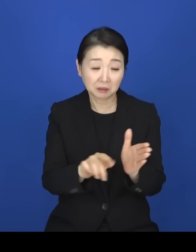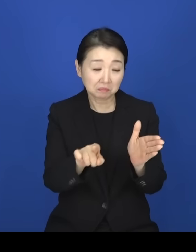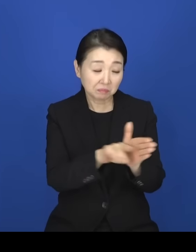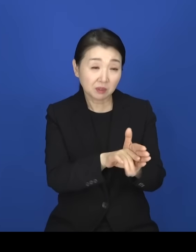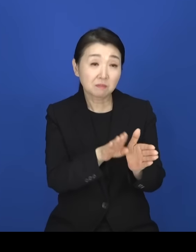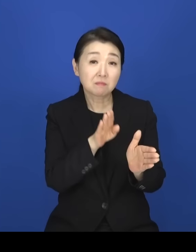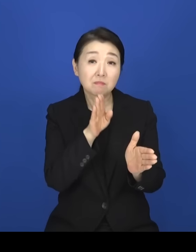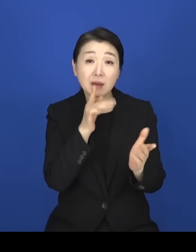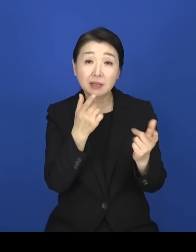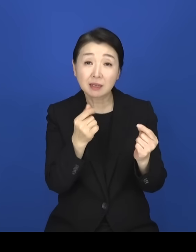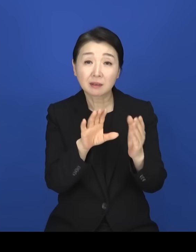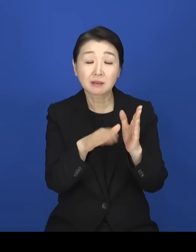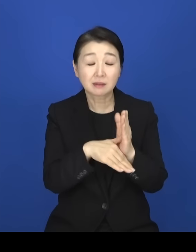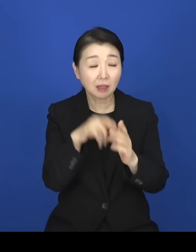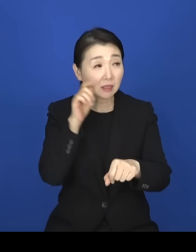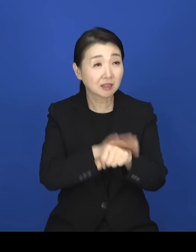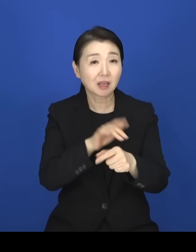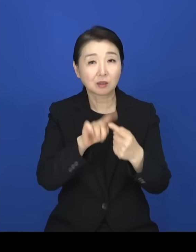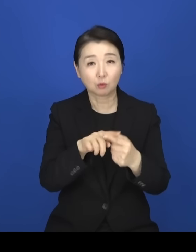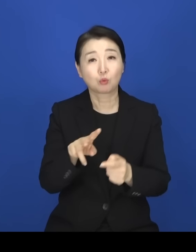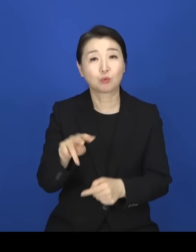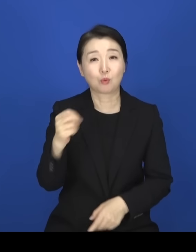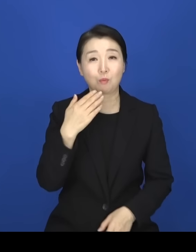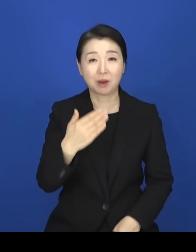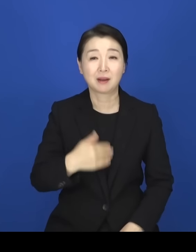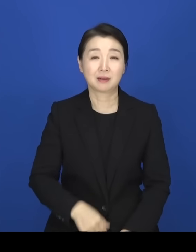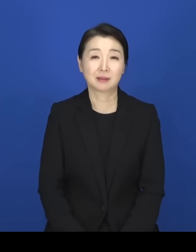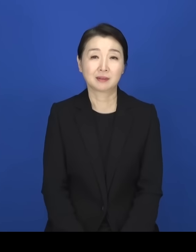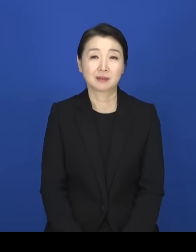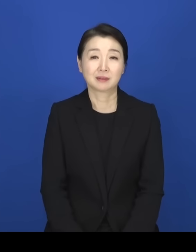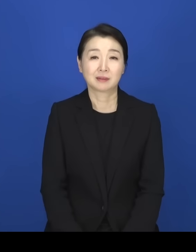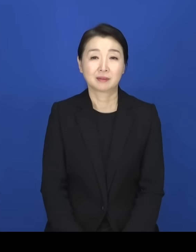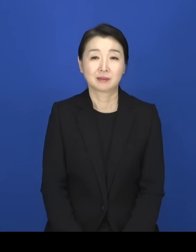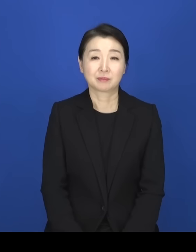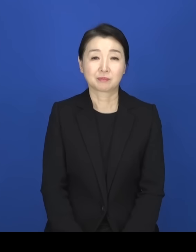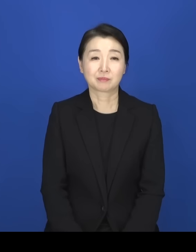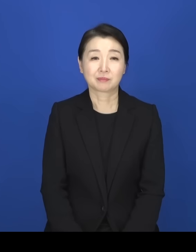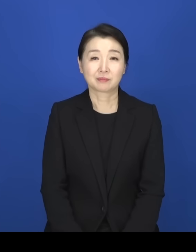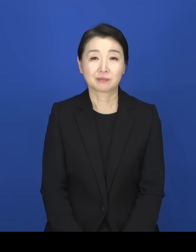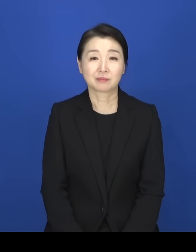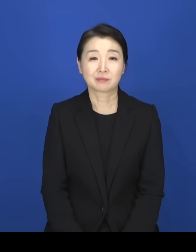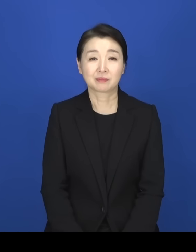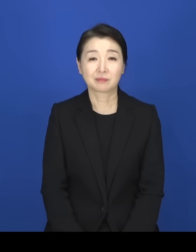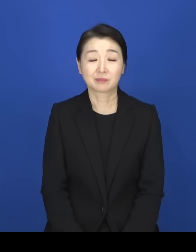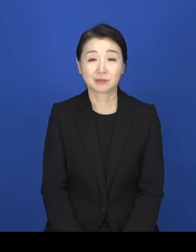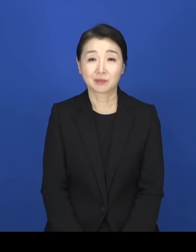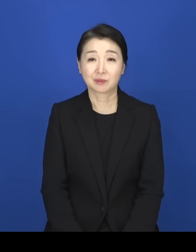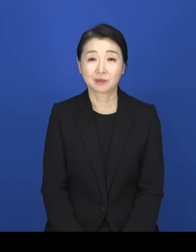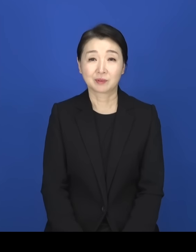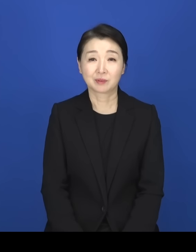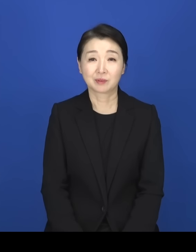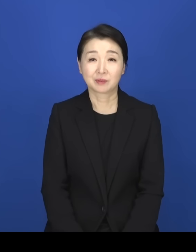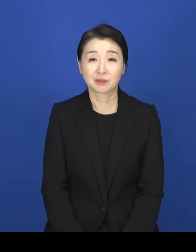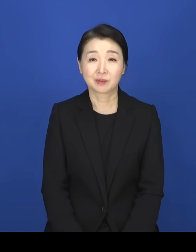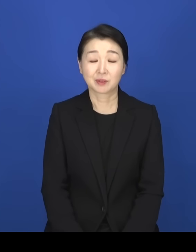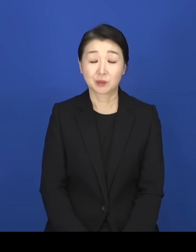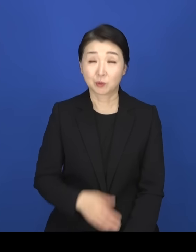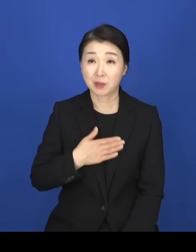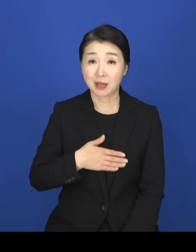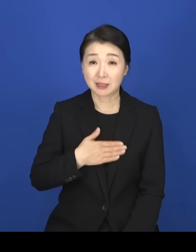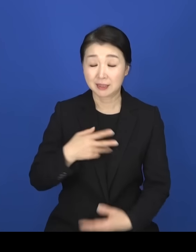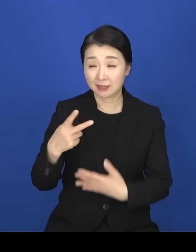생기면서는 지혜롭게 노할 줄 알게 되더라고요. 그래요. 네. 그런 일이 있었어요. 뭐 아는